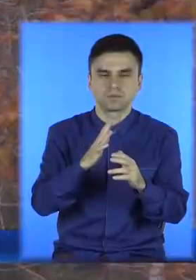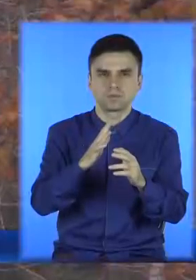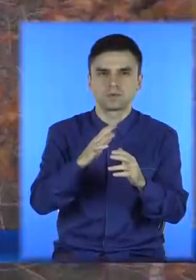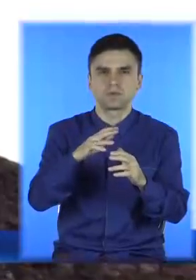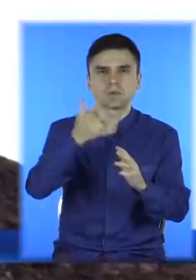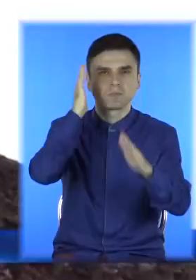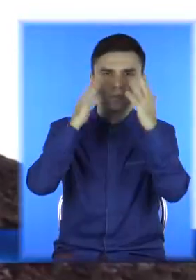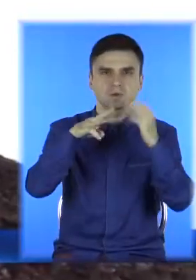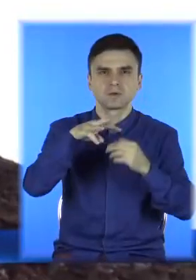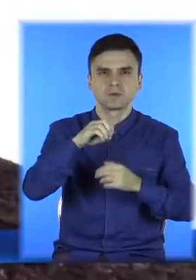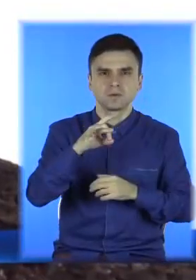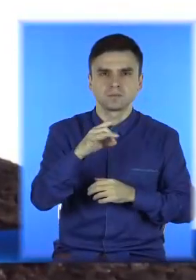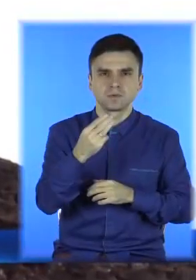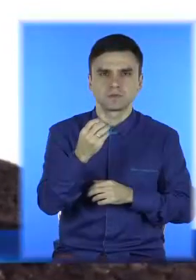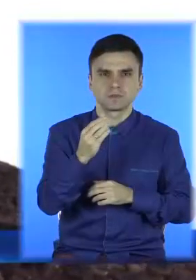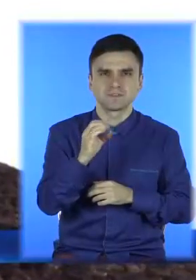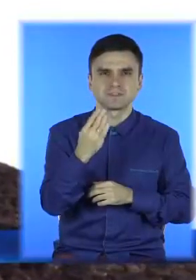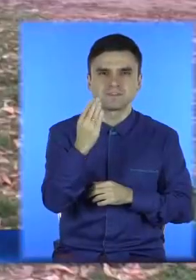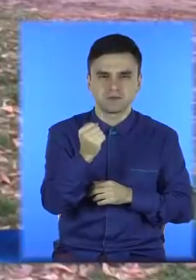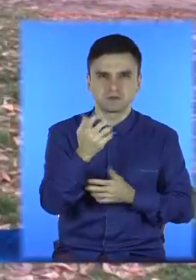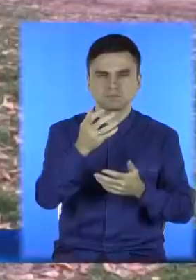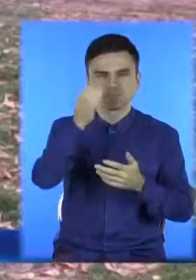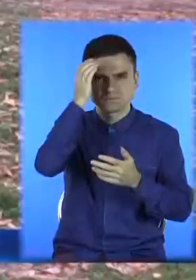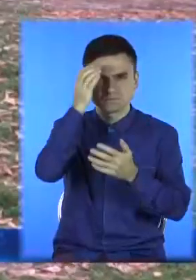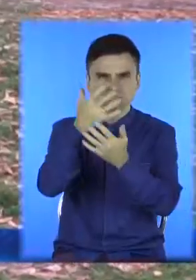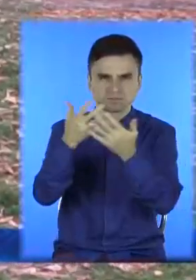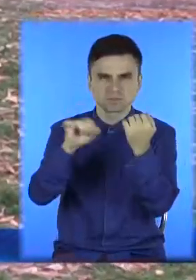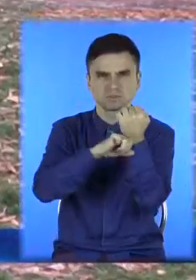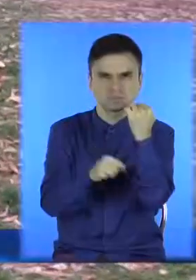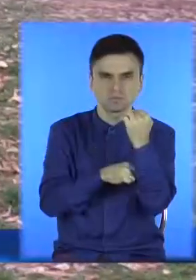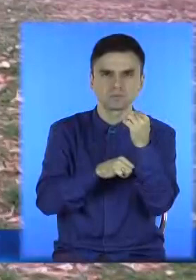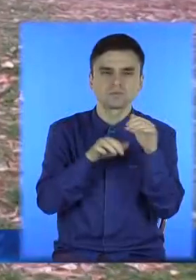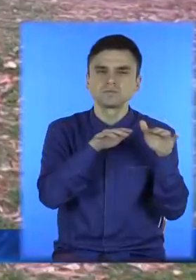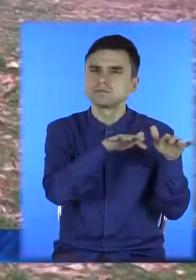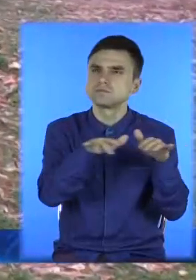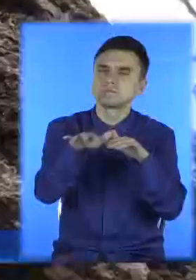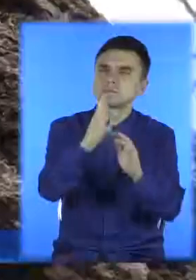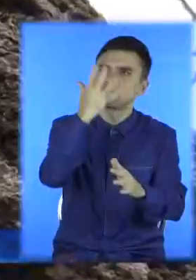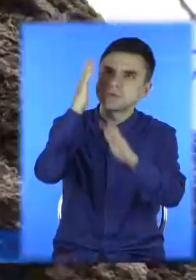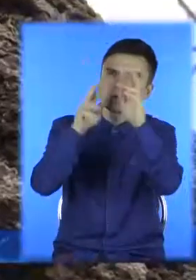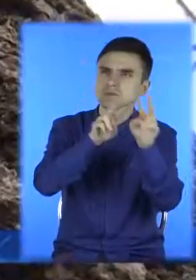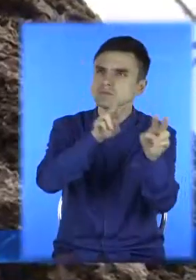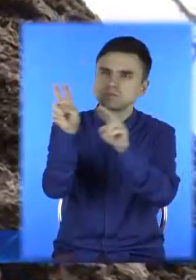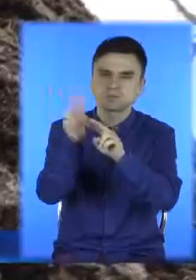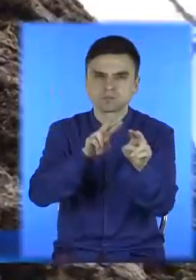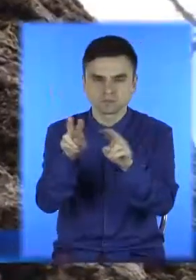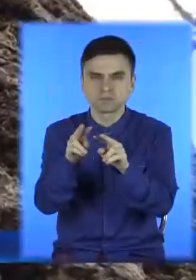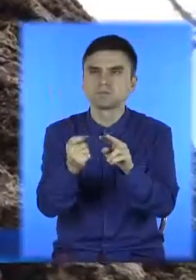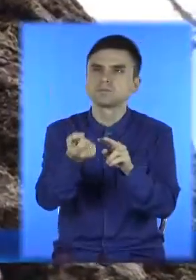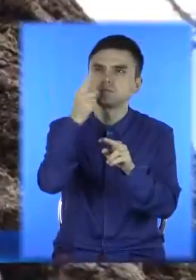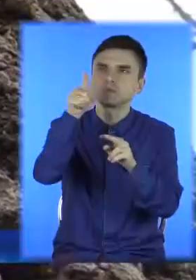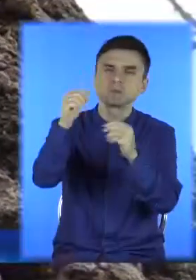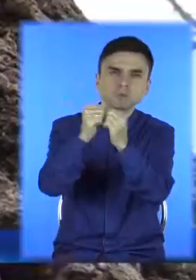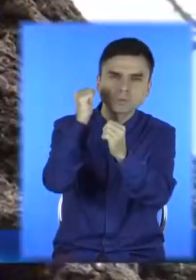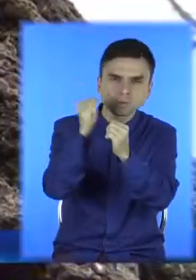парку слідкували за рослинністю і виявили сухостої та аварійні дерева. Наразі таких близько 20. Комісія